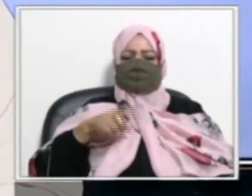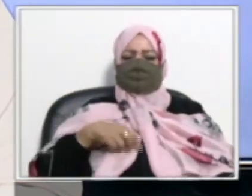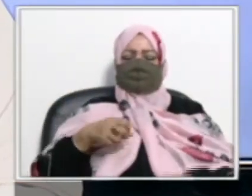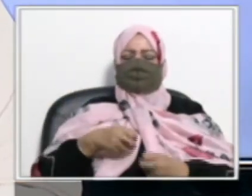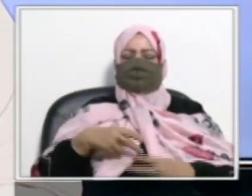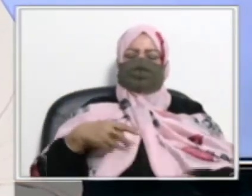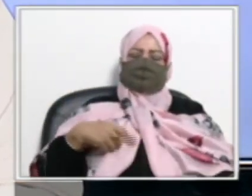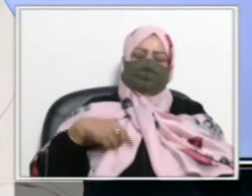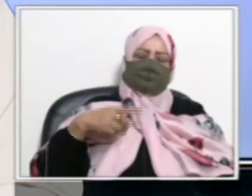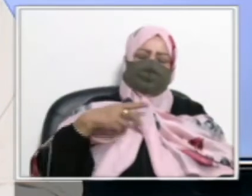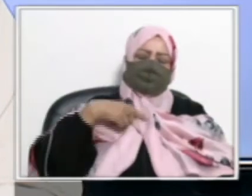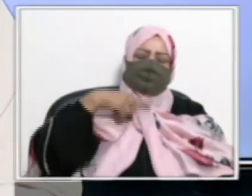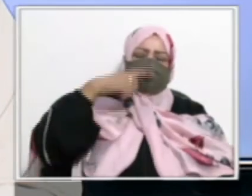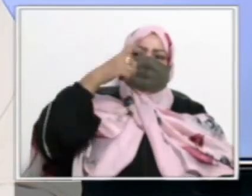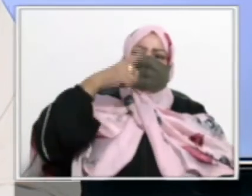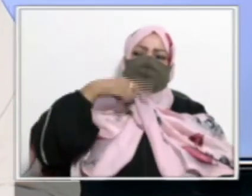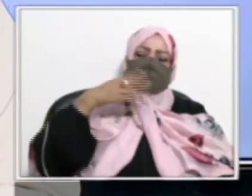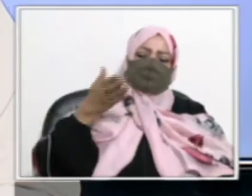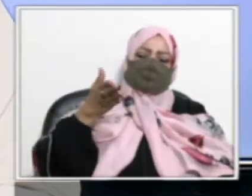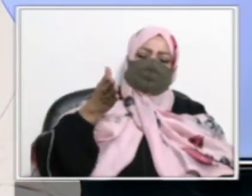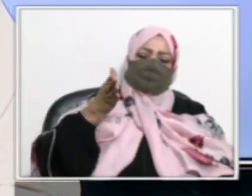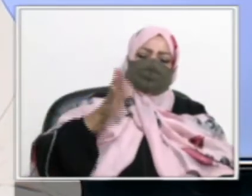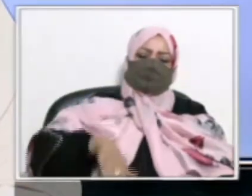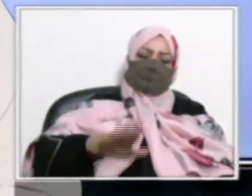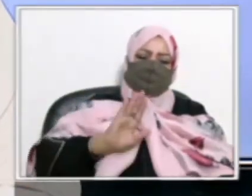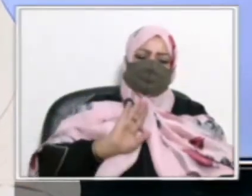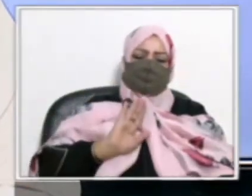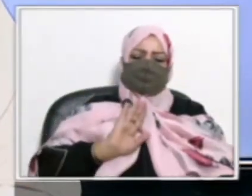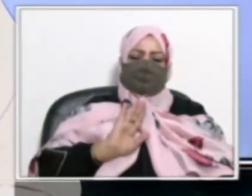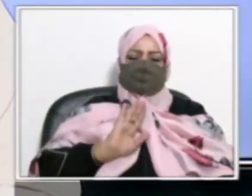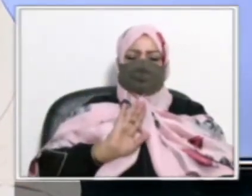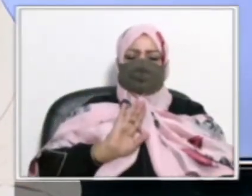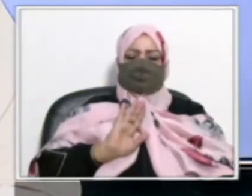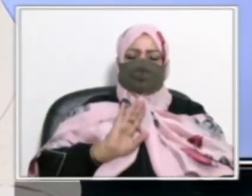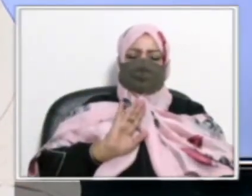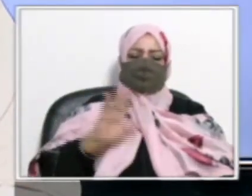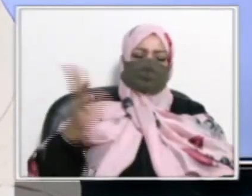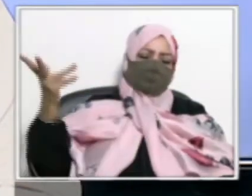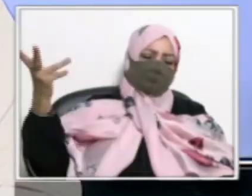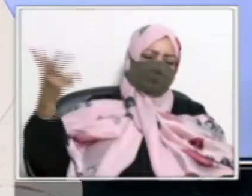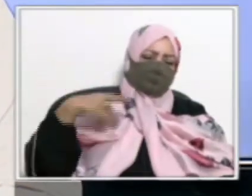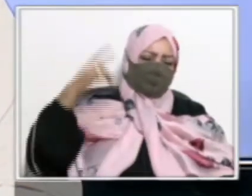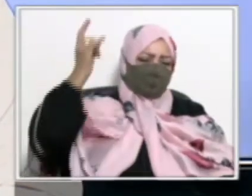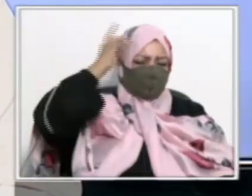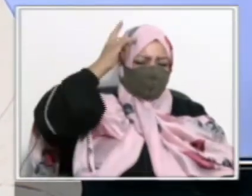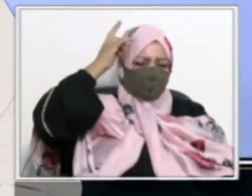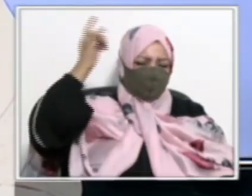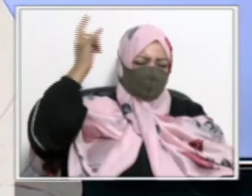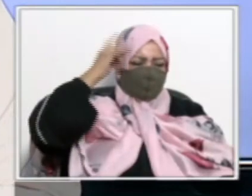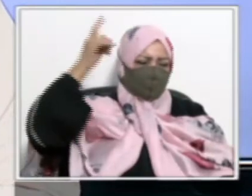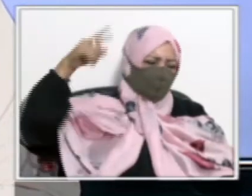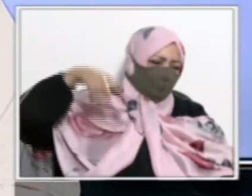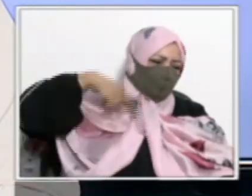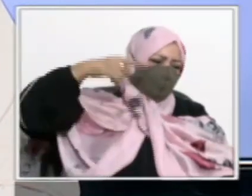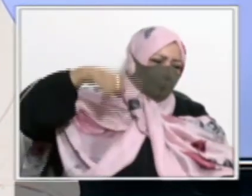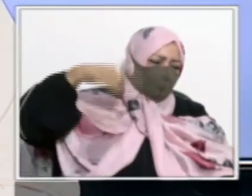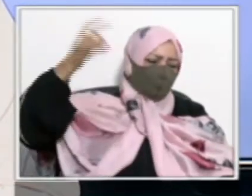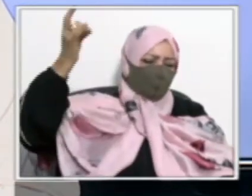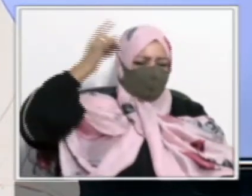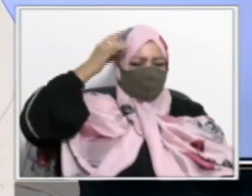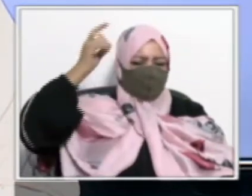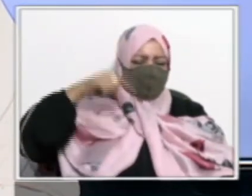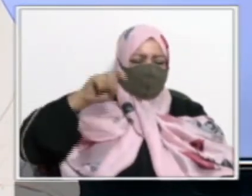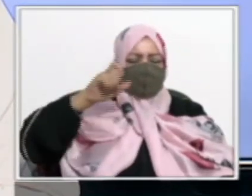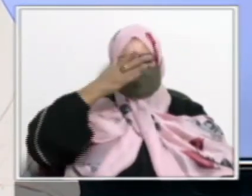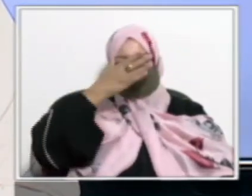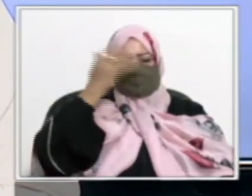ابتلاء واختبار. فمن عاش على العبادة والتقوى والصلاح ومخافة الله عز وجل يعصمه